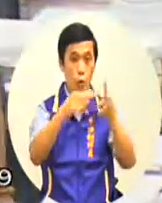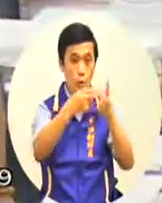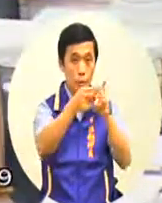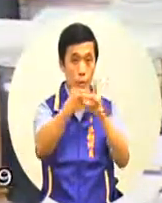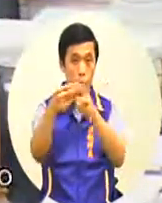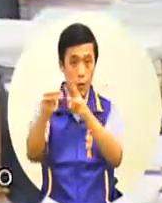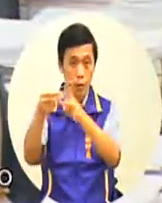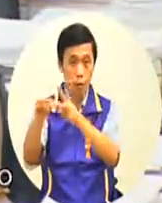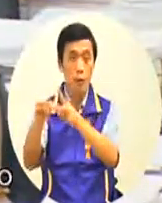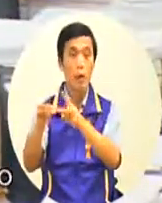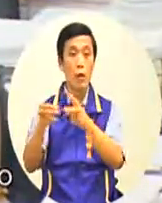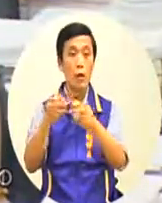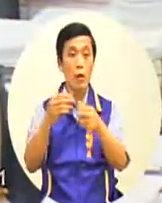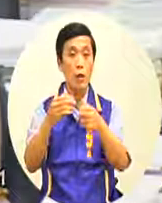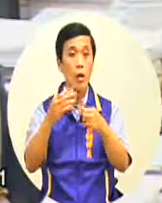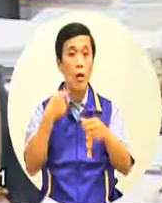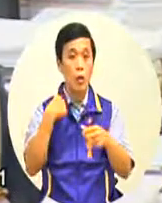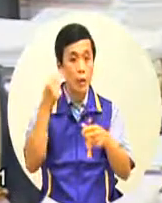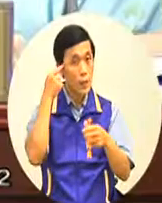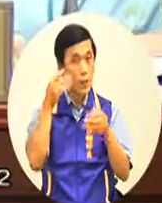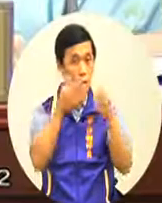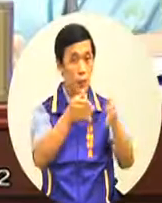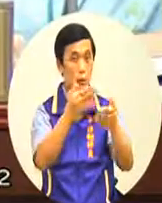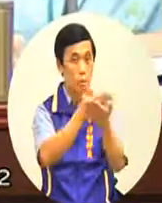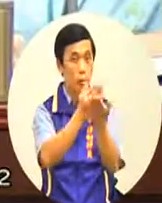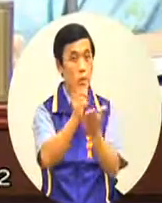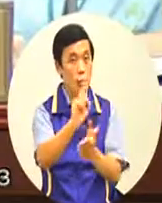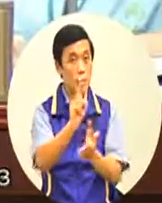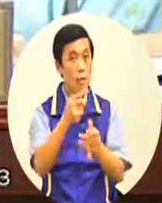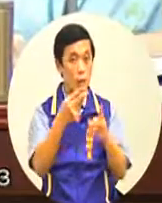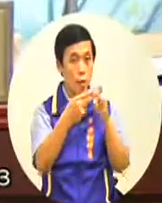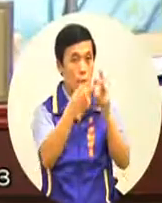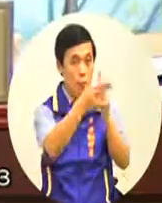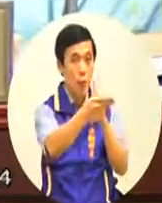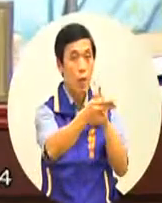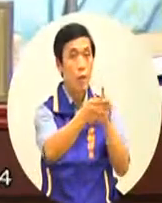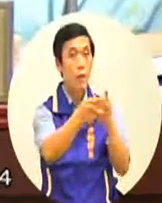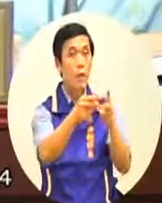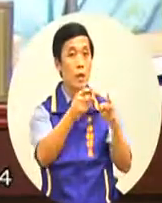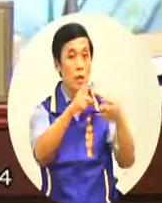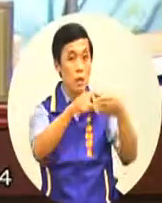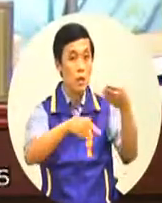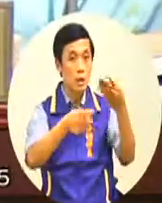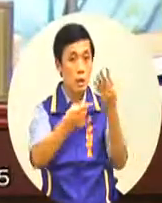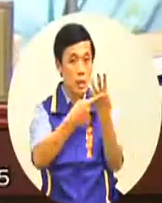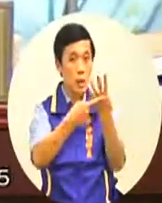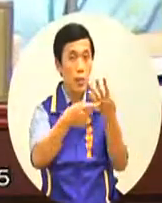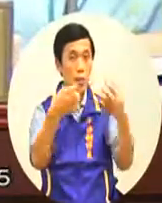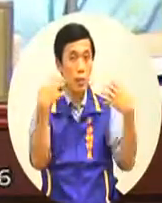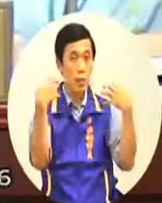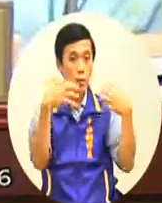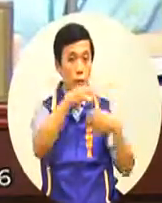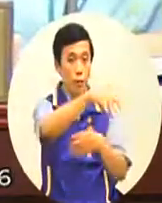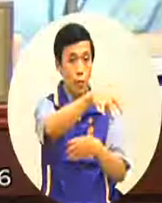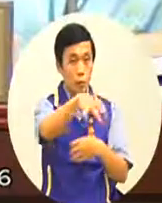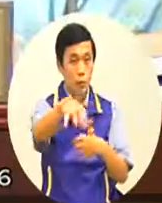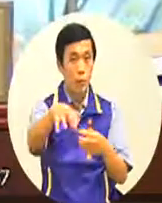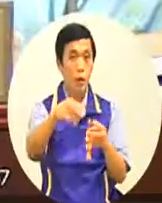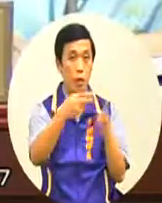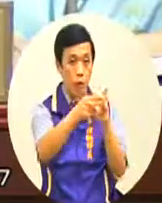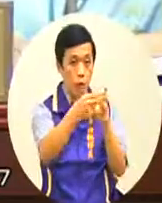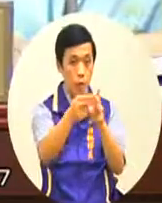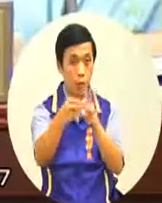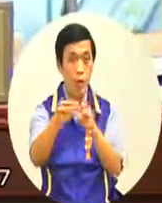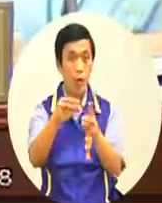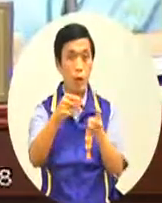给， 那 我要做哪一个业别，就发函给那个业别的事业单位，所有的事业单位，我们欢迎他来报名来听我们的宣